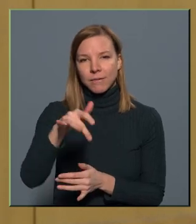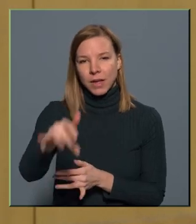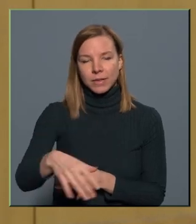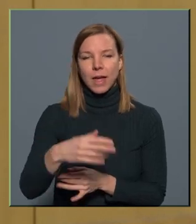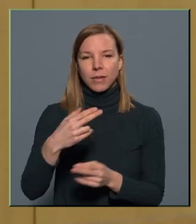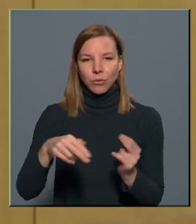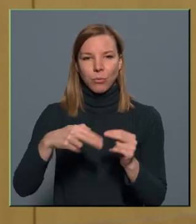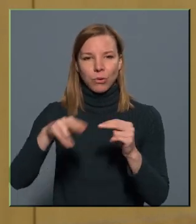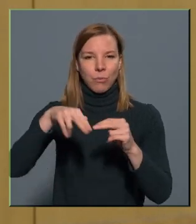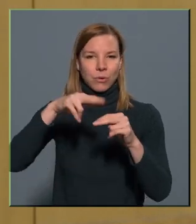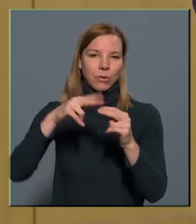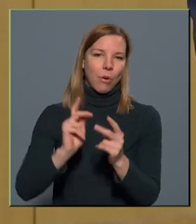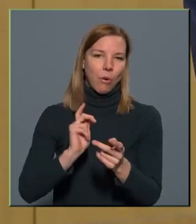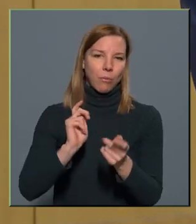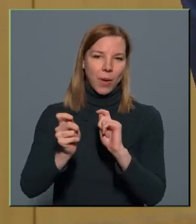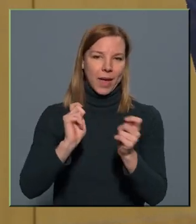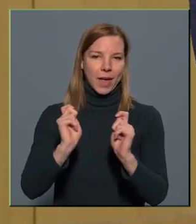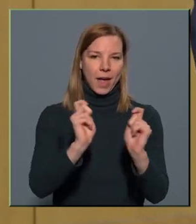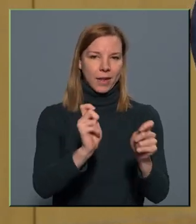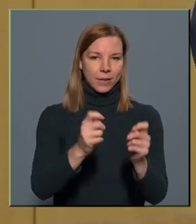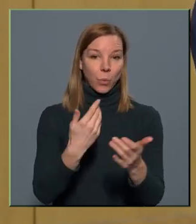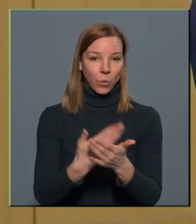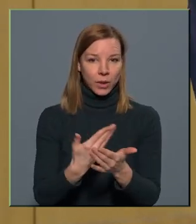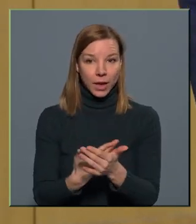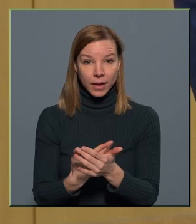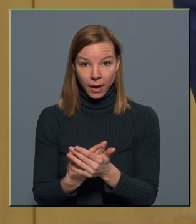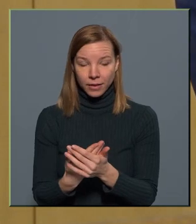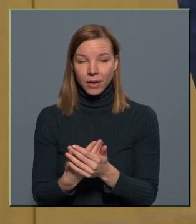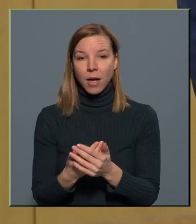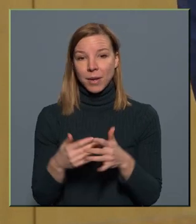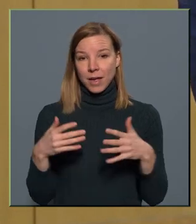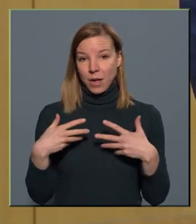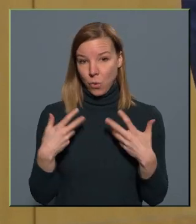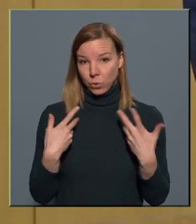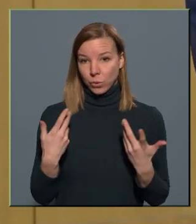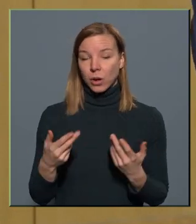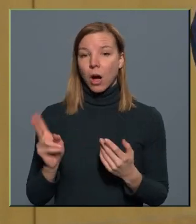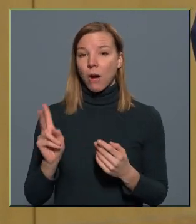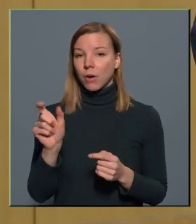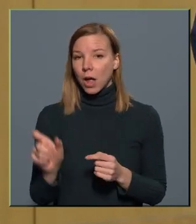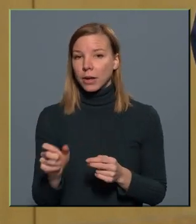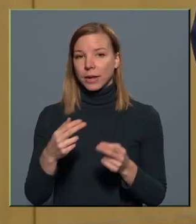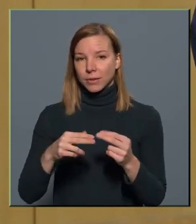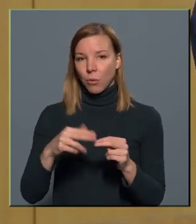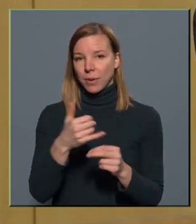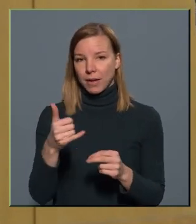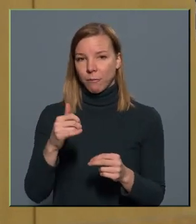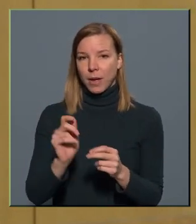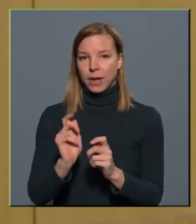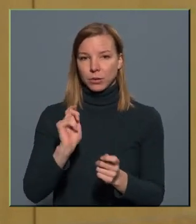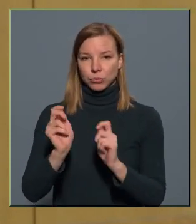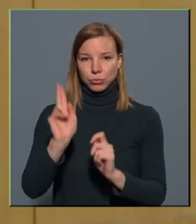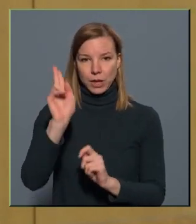be a pályázatot. Örömmel veszük, ha valaki többször is ad be, hiszen minden évben tanul ő is valamit. Azért hívtunk